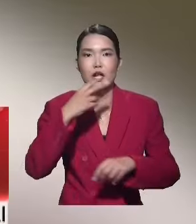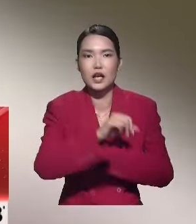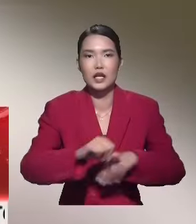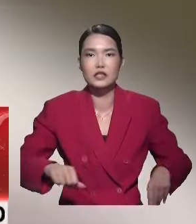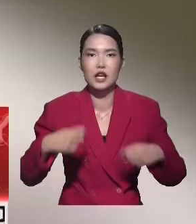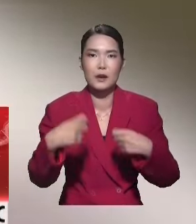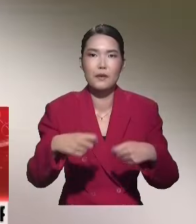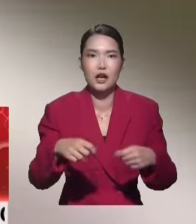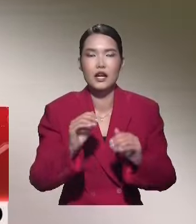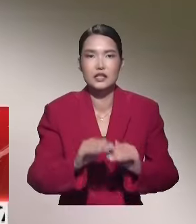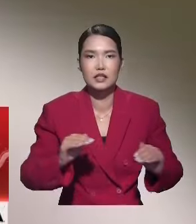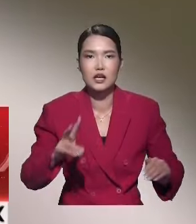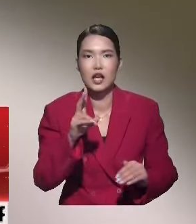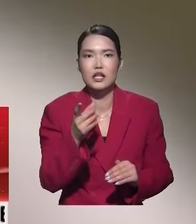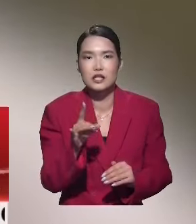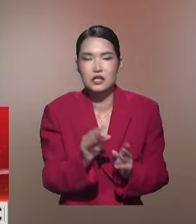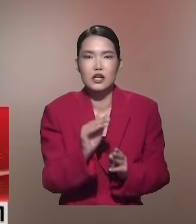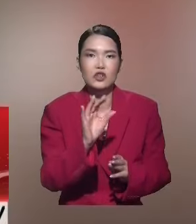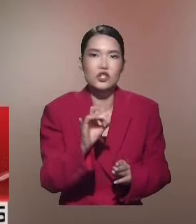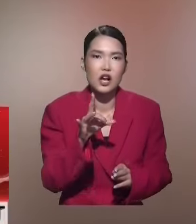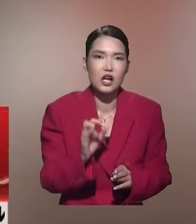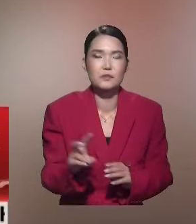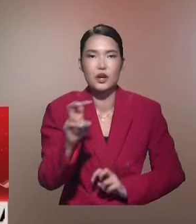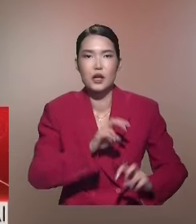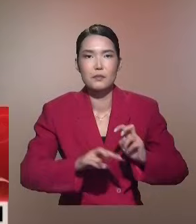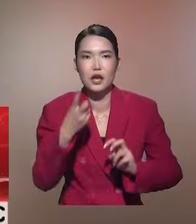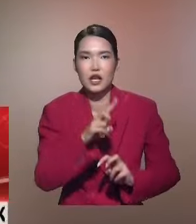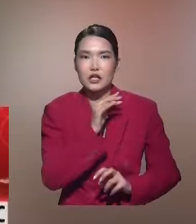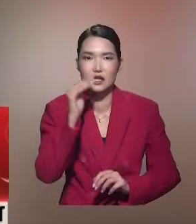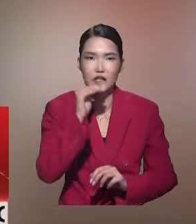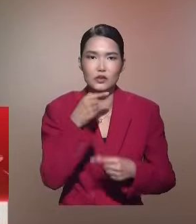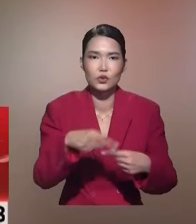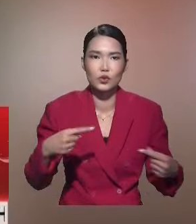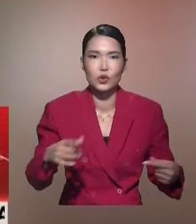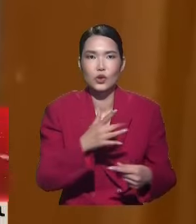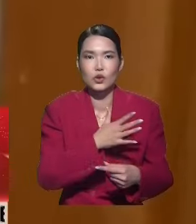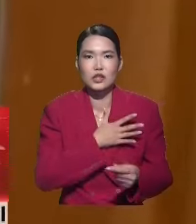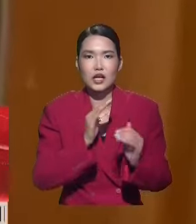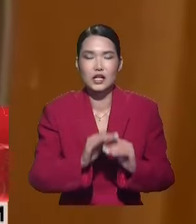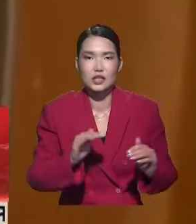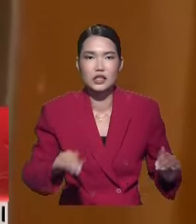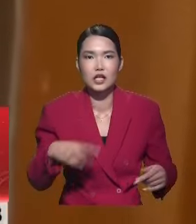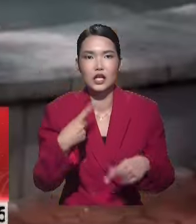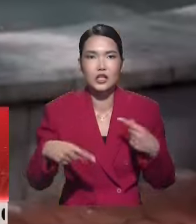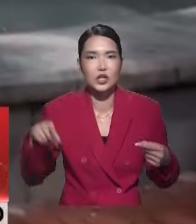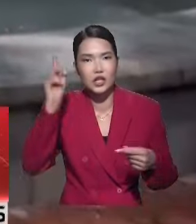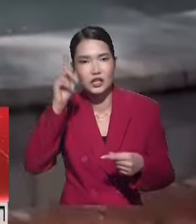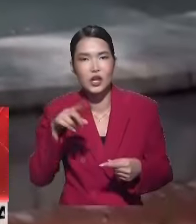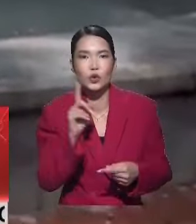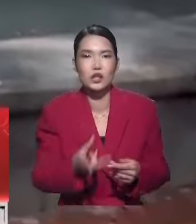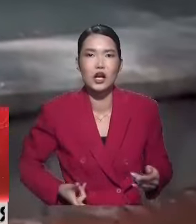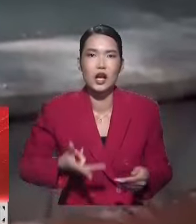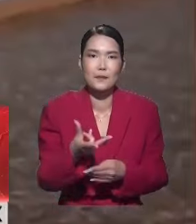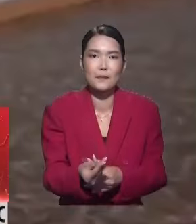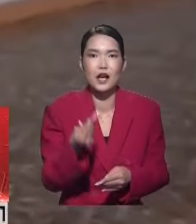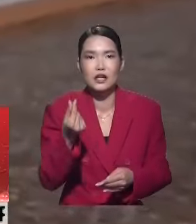иностранцам продавали детей. Наряду с Женибеком вели поиски биологических родителей и других усыновленных детей. Некоторые даже признали, что